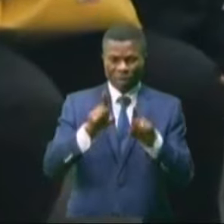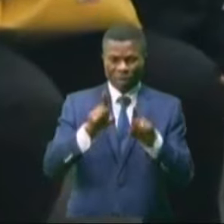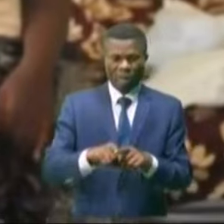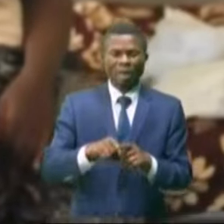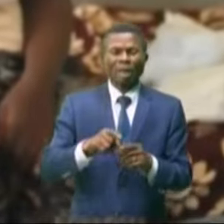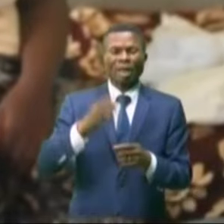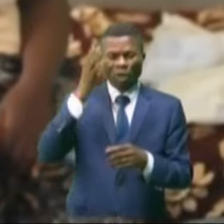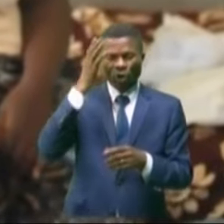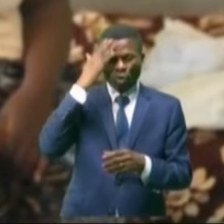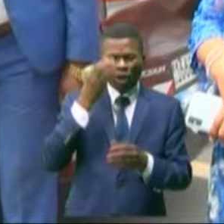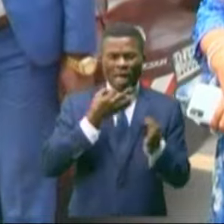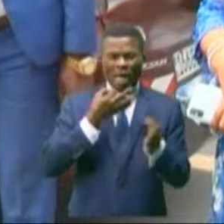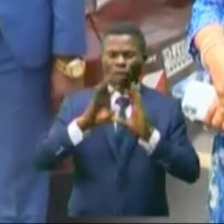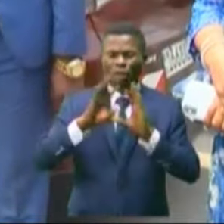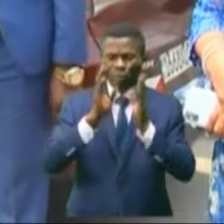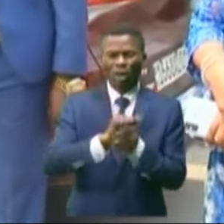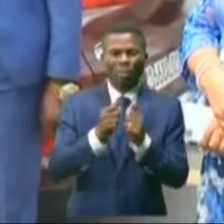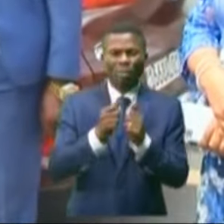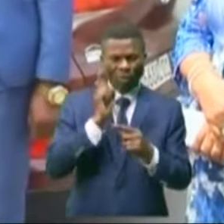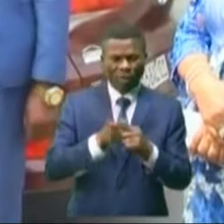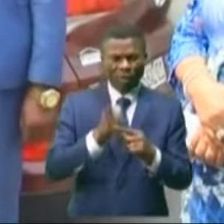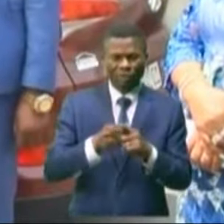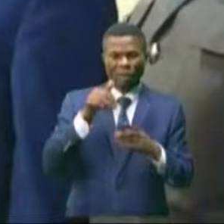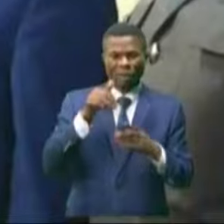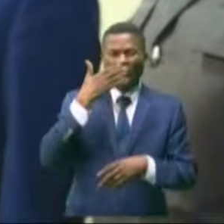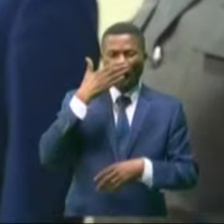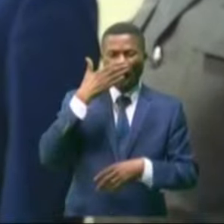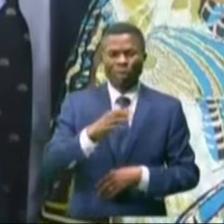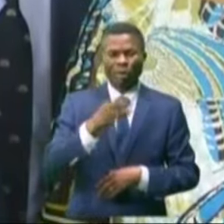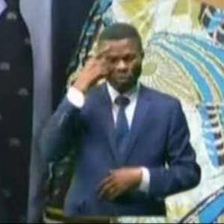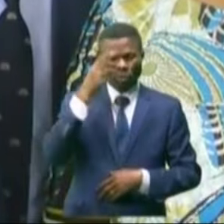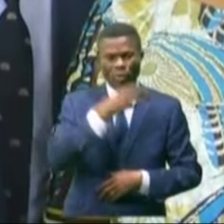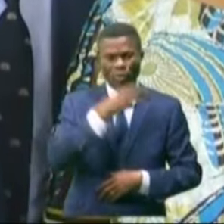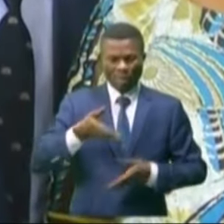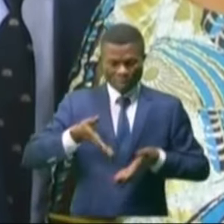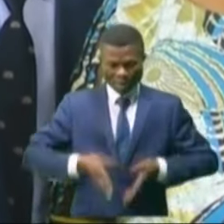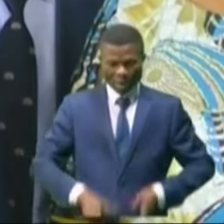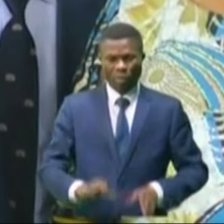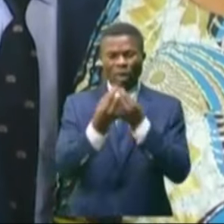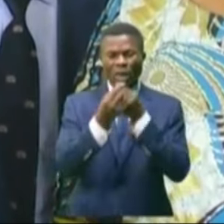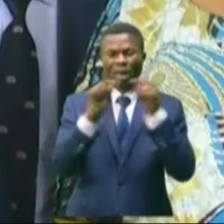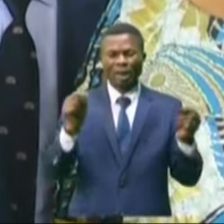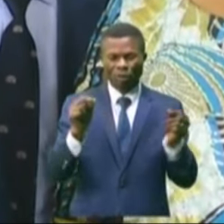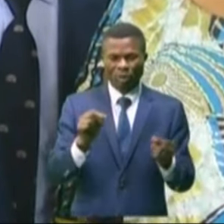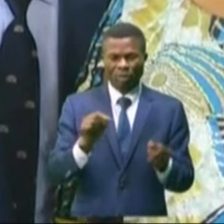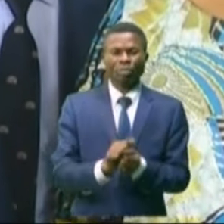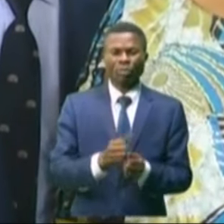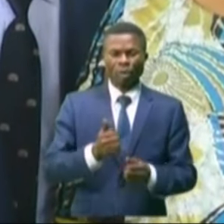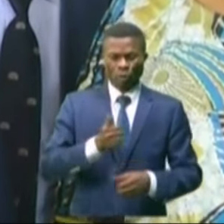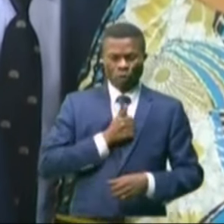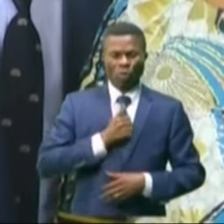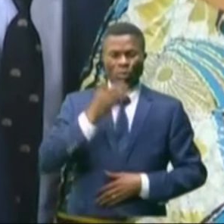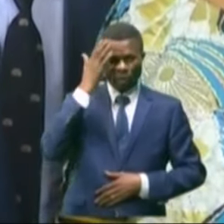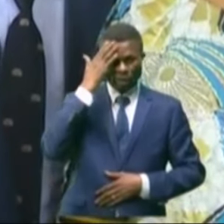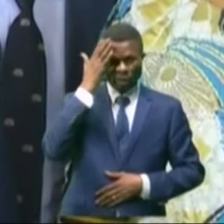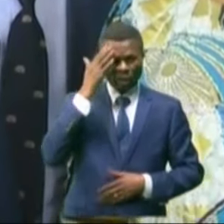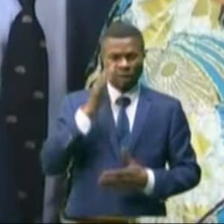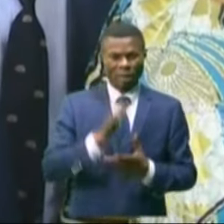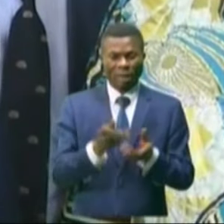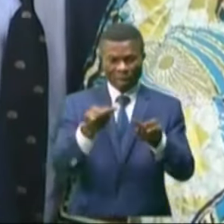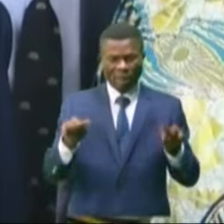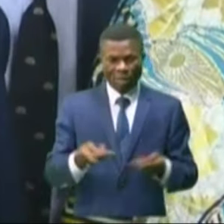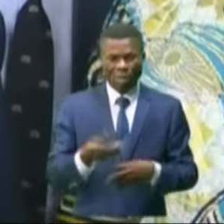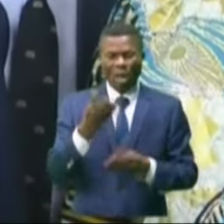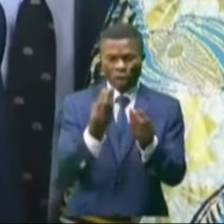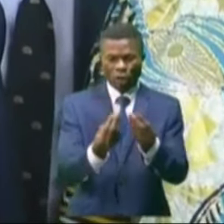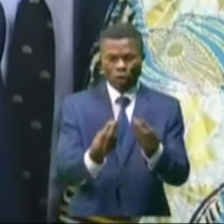récolter les désidérata des patientes et personnels soignants. Donc nous voulions nous rendre compte de nous-mêmes, sur terrain, des